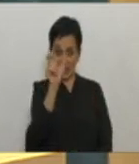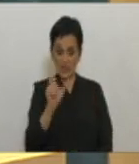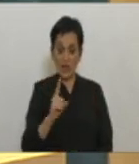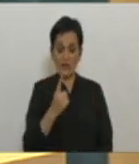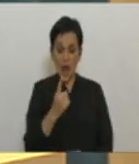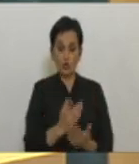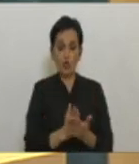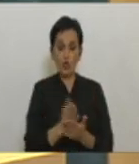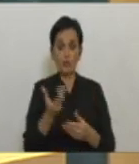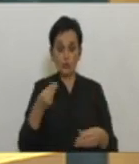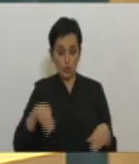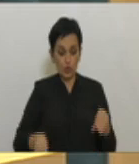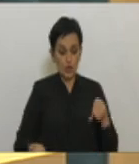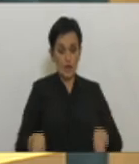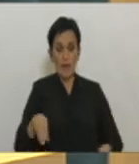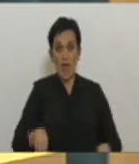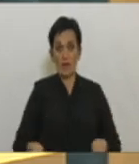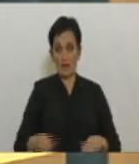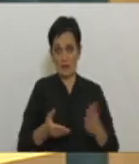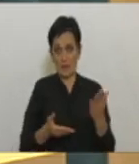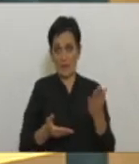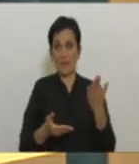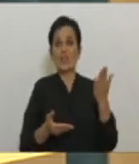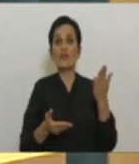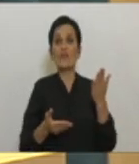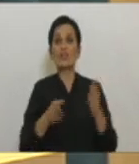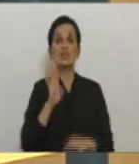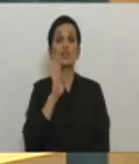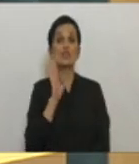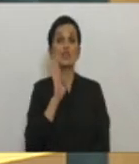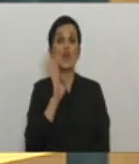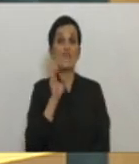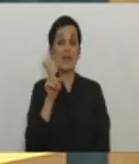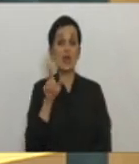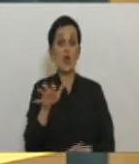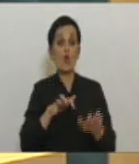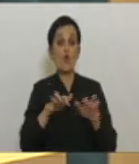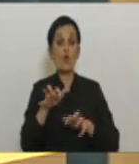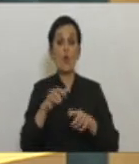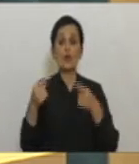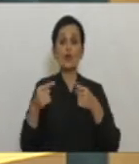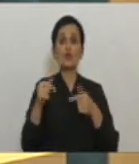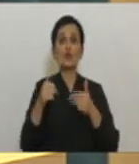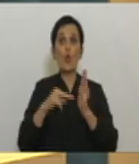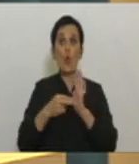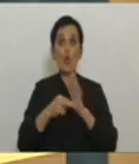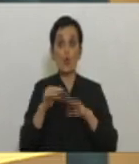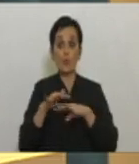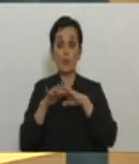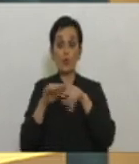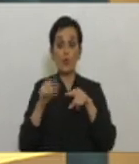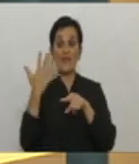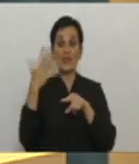მიდიოდა ჯიბეებში ფული. აი ეს იყო ჯიბე. თქვენ იცით რა გენით? შევარნაძის კორუფციას როგორ დაუპირისპირდი? უბრალოდ ბიუჯეტამდე ვინცაც